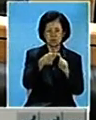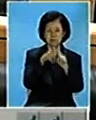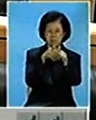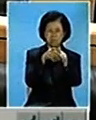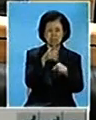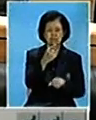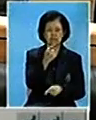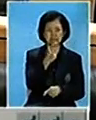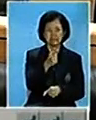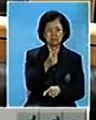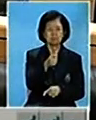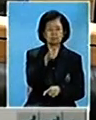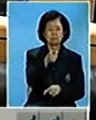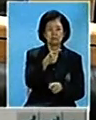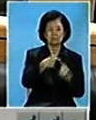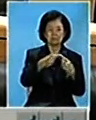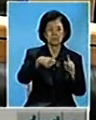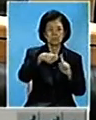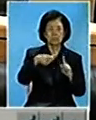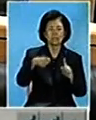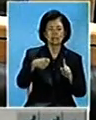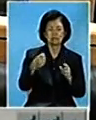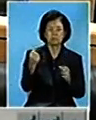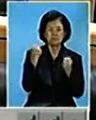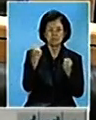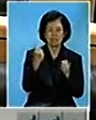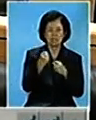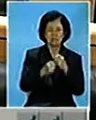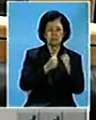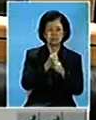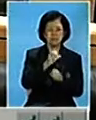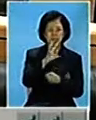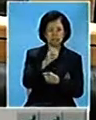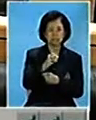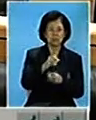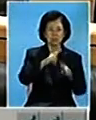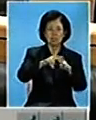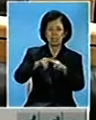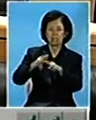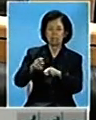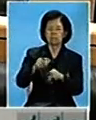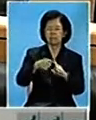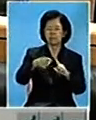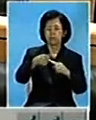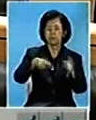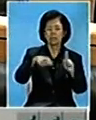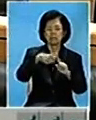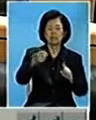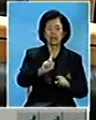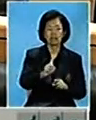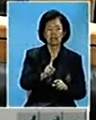ไปกล่าวหาท่านว่ามาจากอำนาจเผด็จการตามนูนปี50แล้วที่นั่งอยู่นี่มาจากนูนไหนครับ